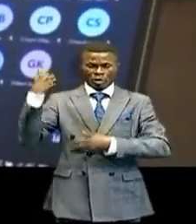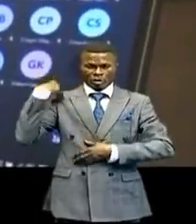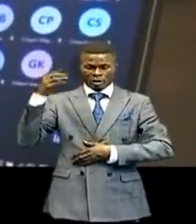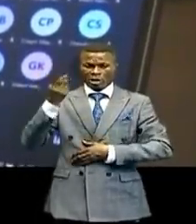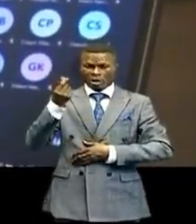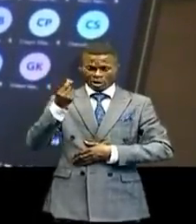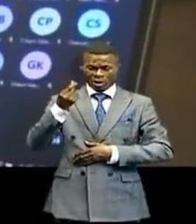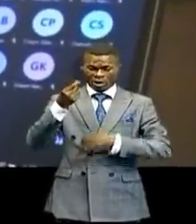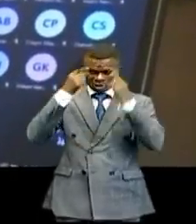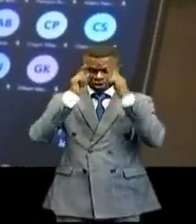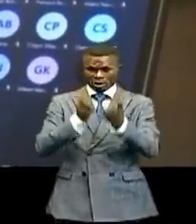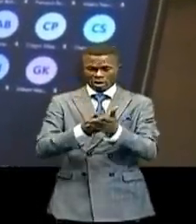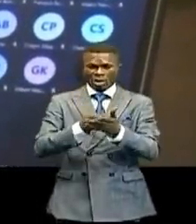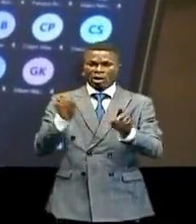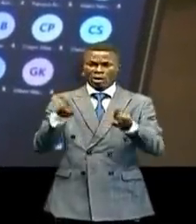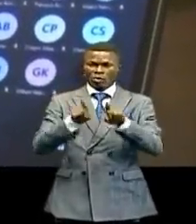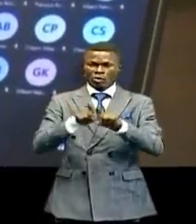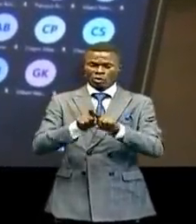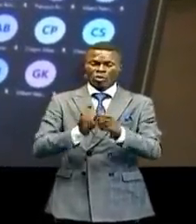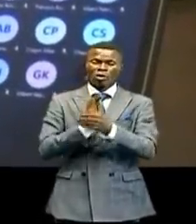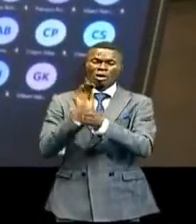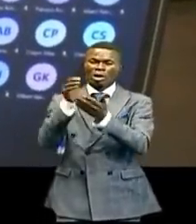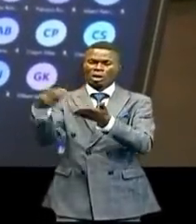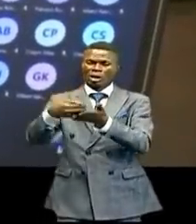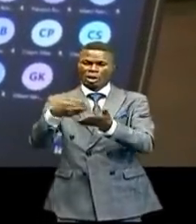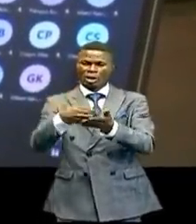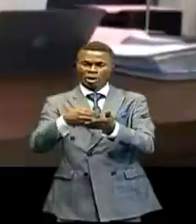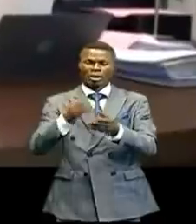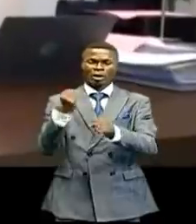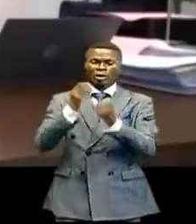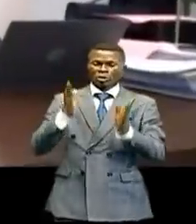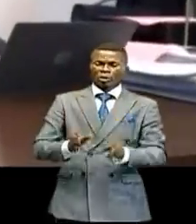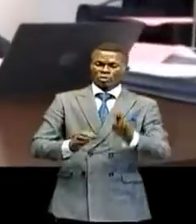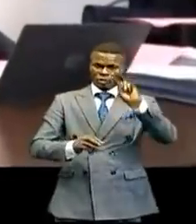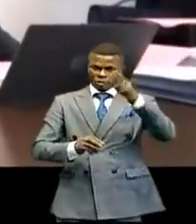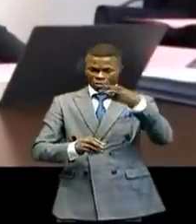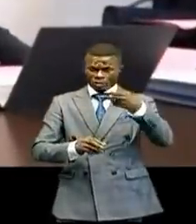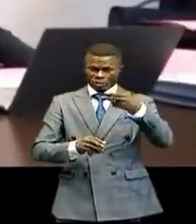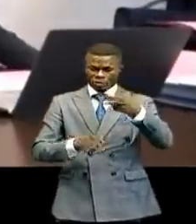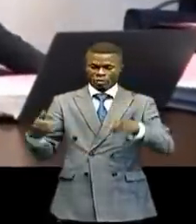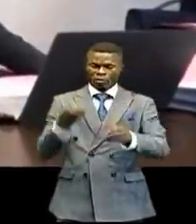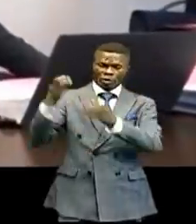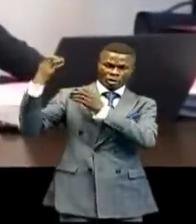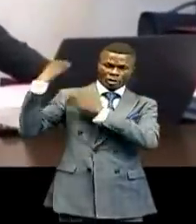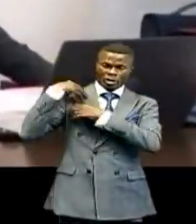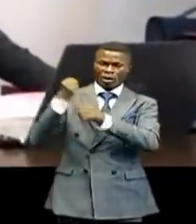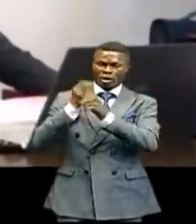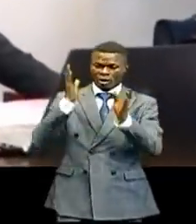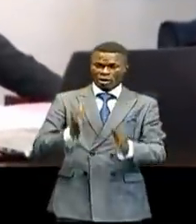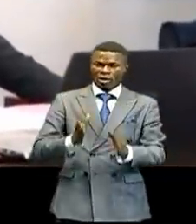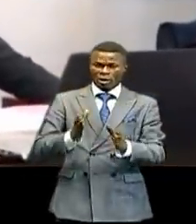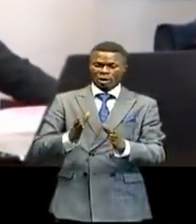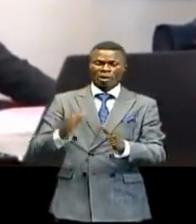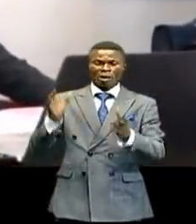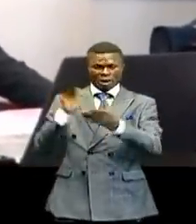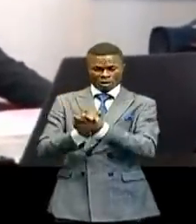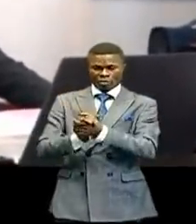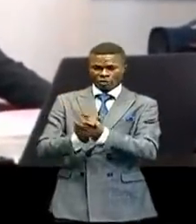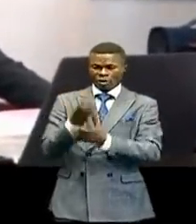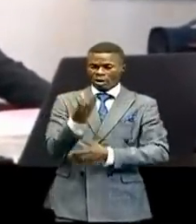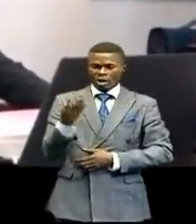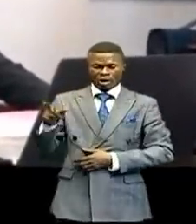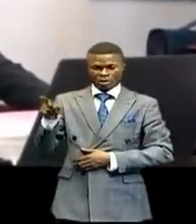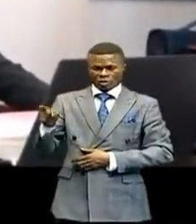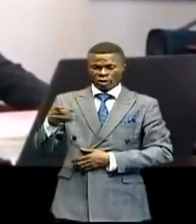montant convenu au titre de contribution par tête d'agent. 2. La prise en charge de l'agent avec son conjoint et quatre